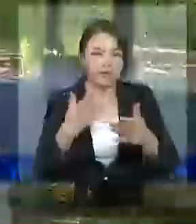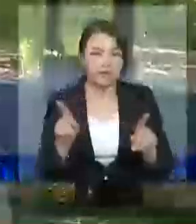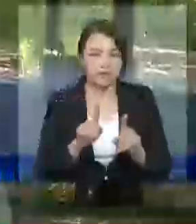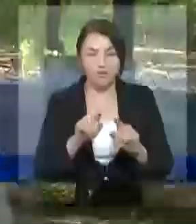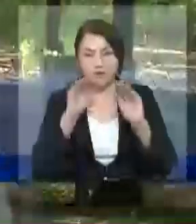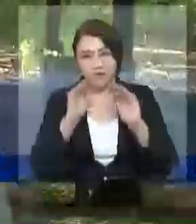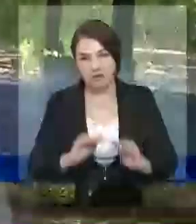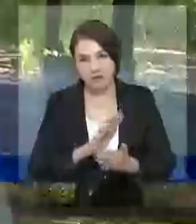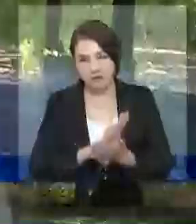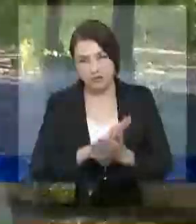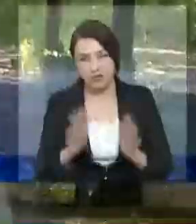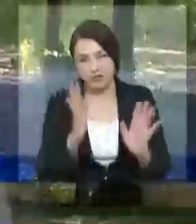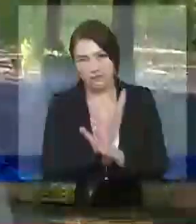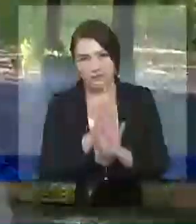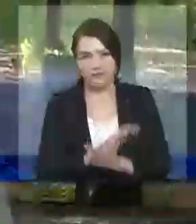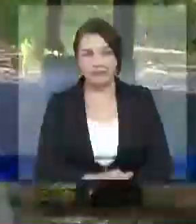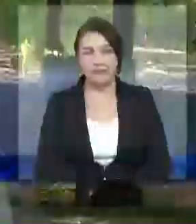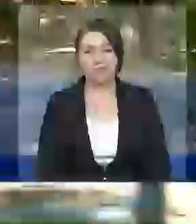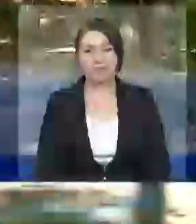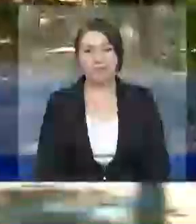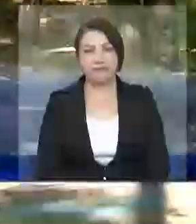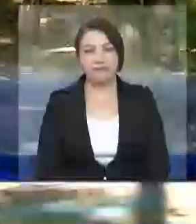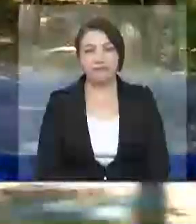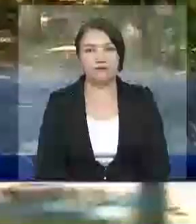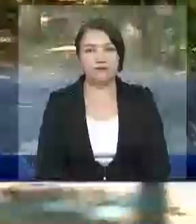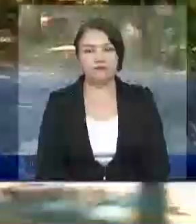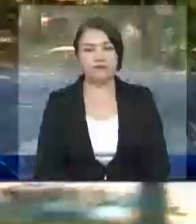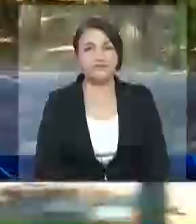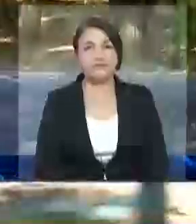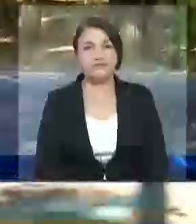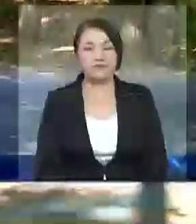снизить загрязнение окружающей среды. Николай Сырбов, Вахыжан Едыгеев, телеканал «Актобе».